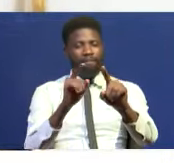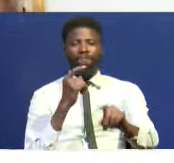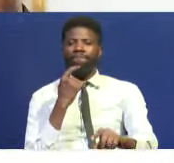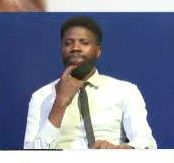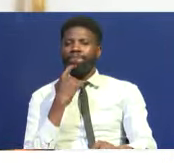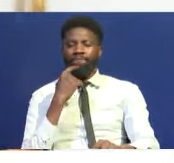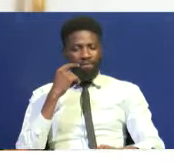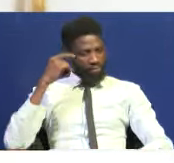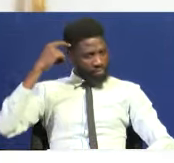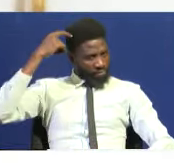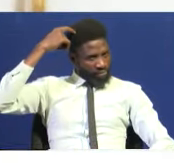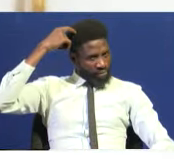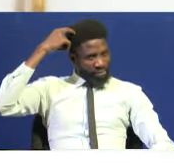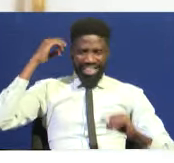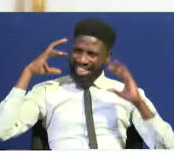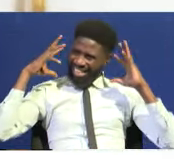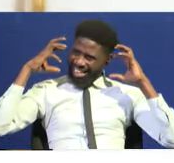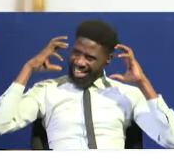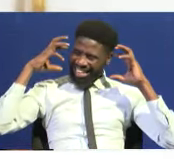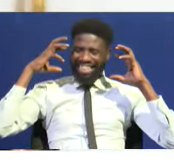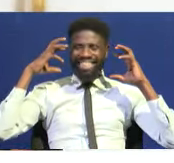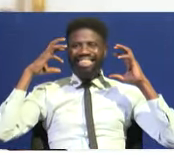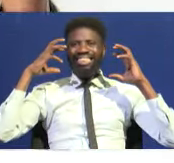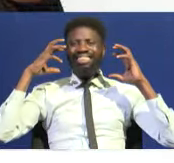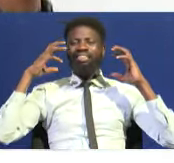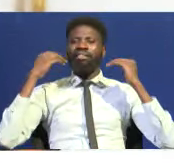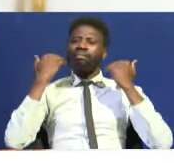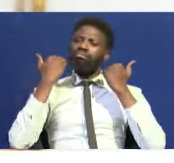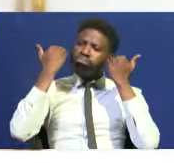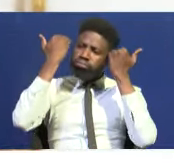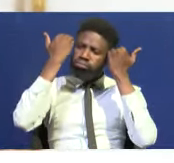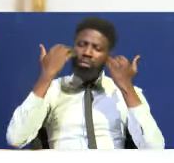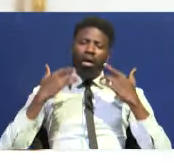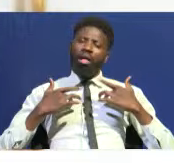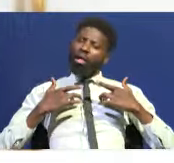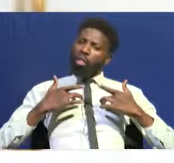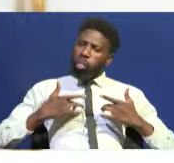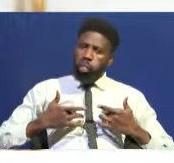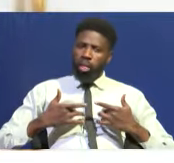that you are depressed, that nobody likes you,